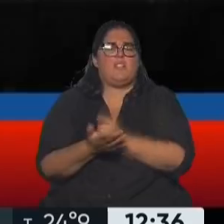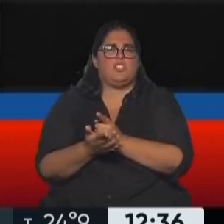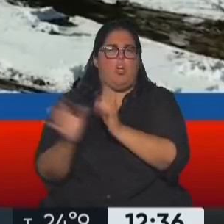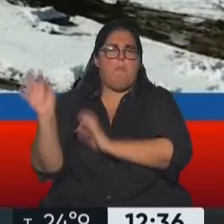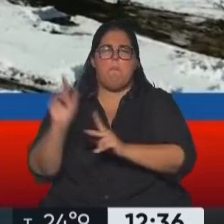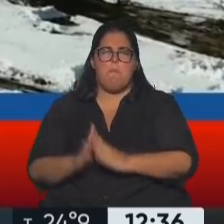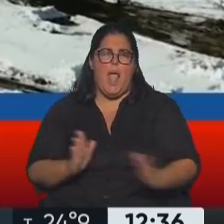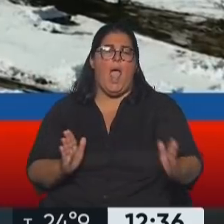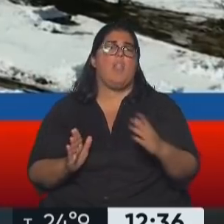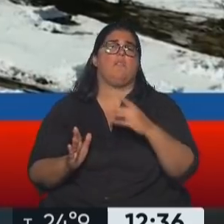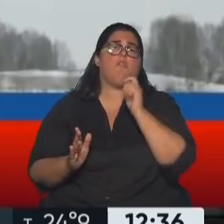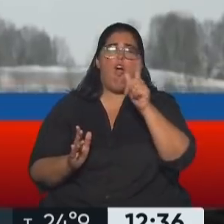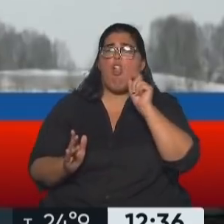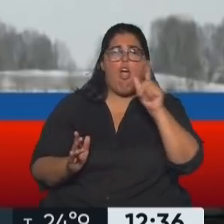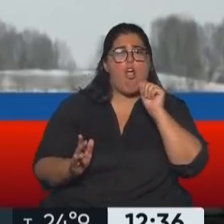решаются.